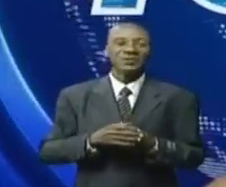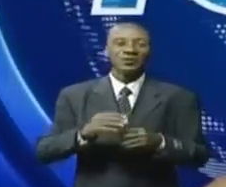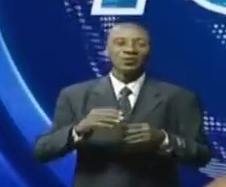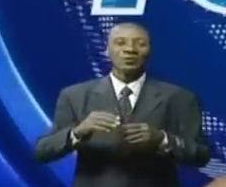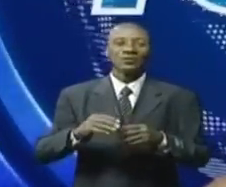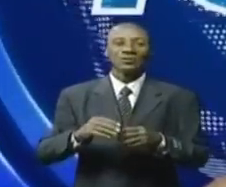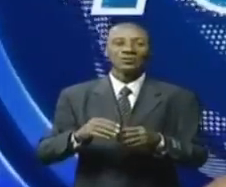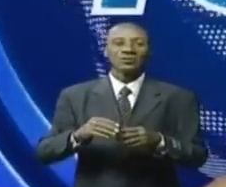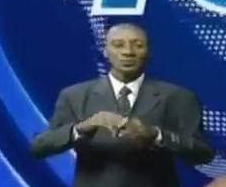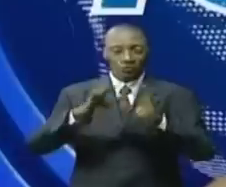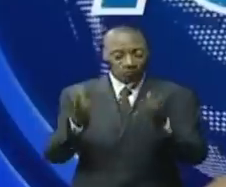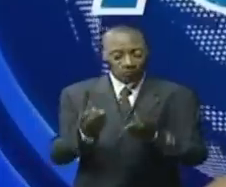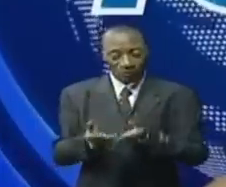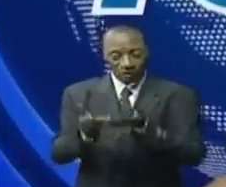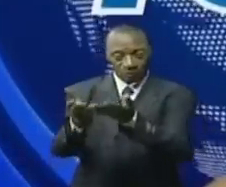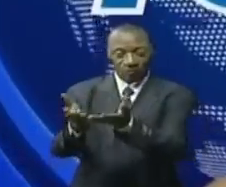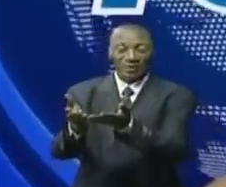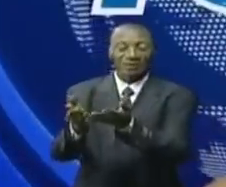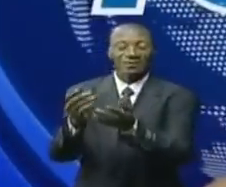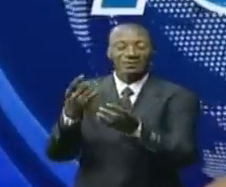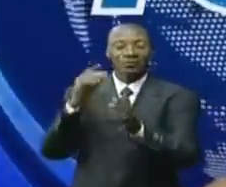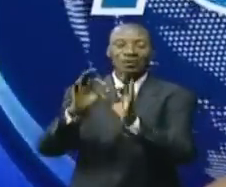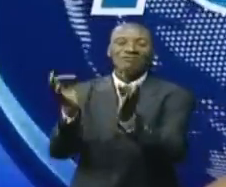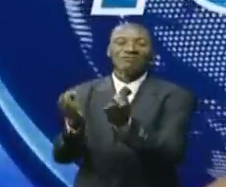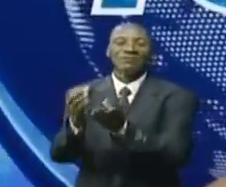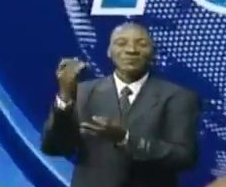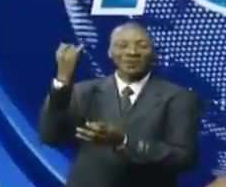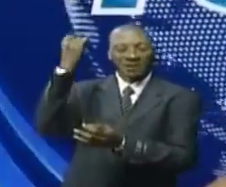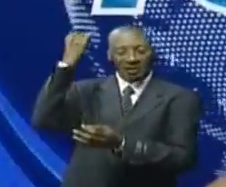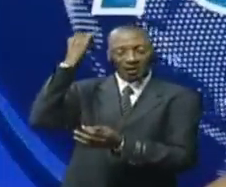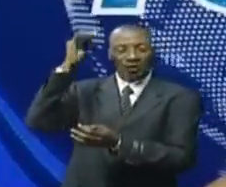officiels, les chefs de l'exécutif congolais et